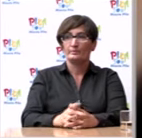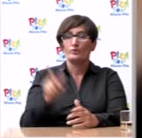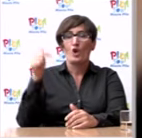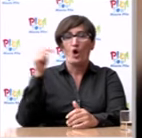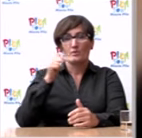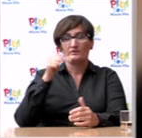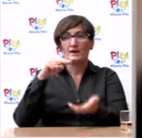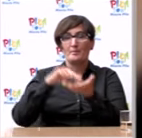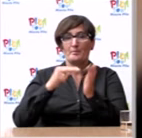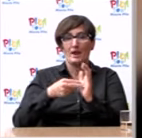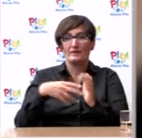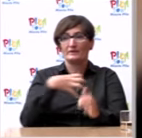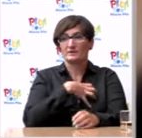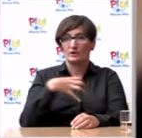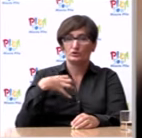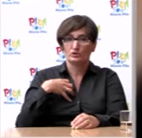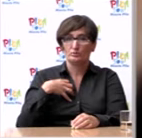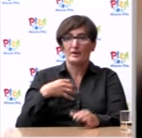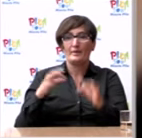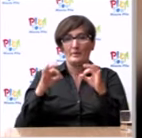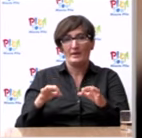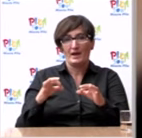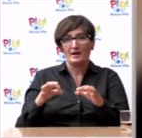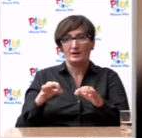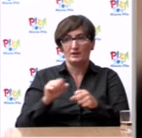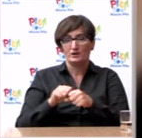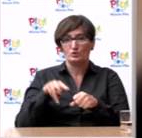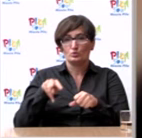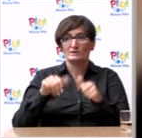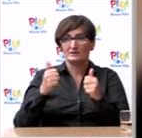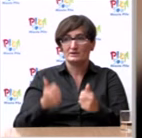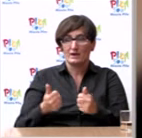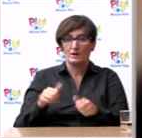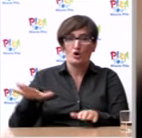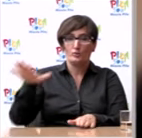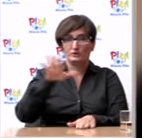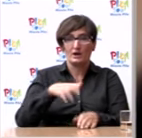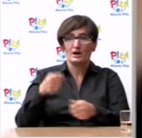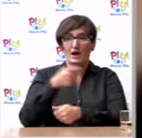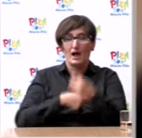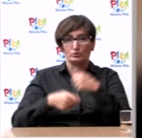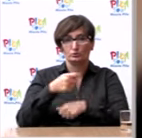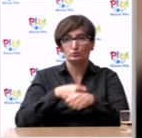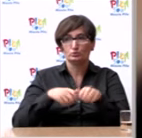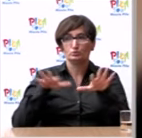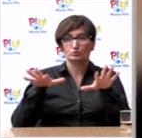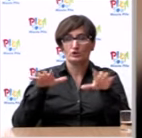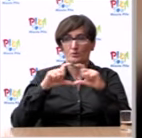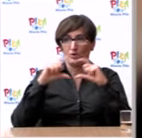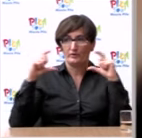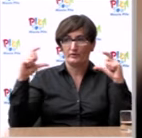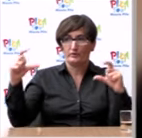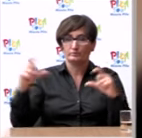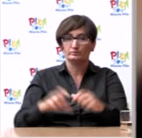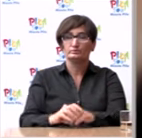plan zagospodarowania, który w tej chwili ustala przeznaczenie obszarów handlu wielkopowierzchniowego i zgodnie z